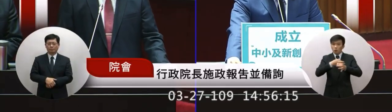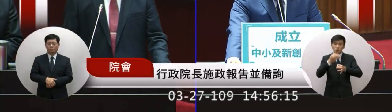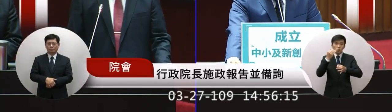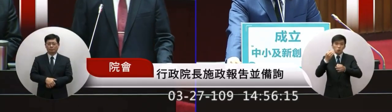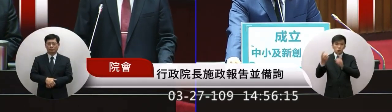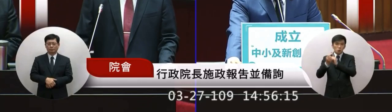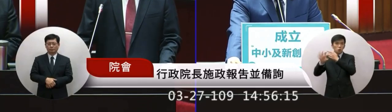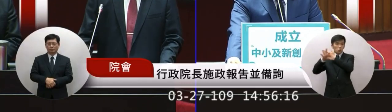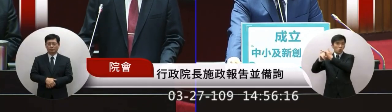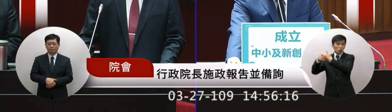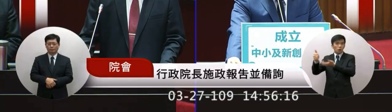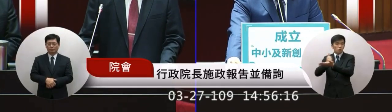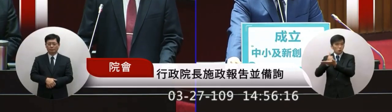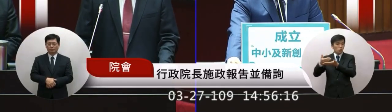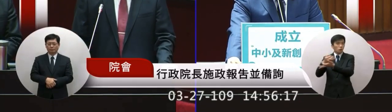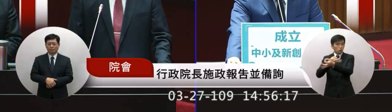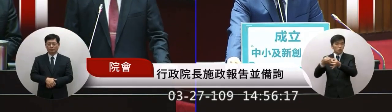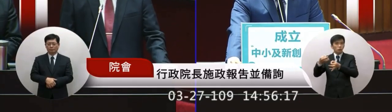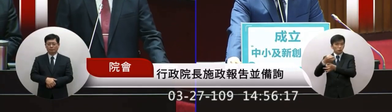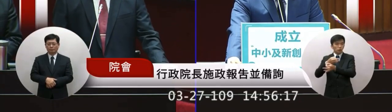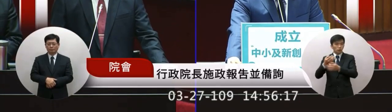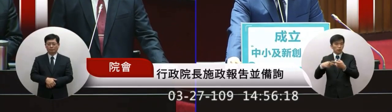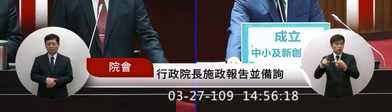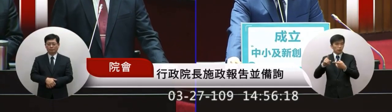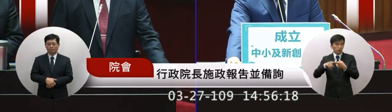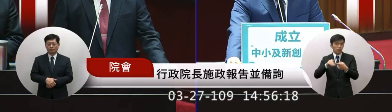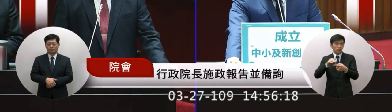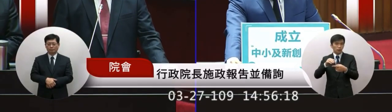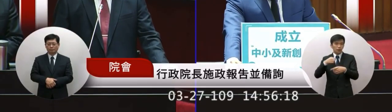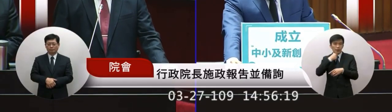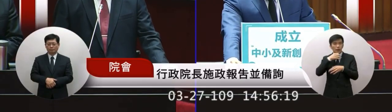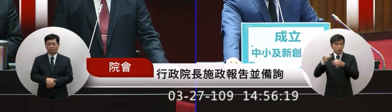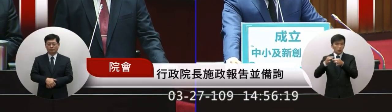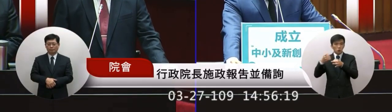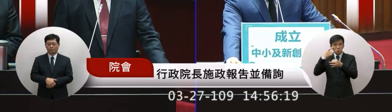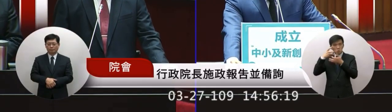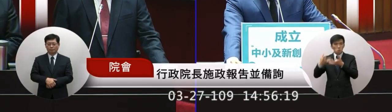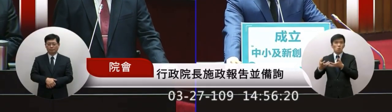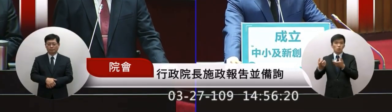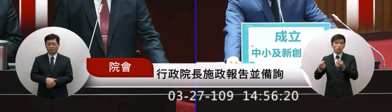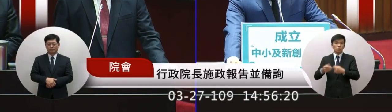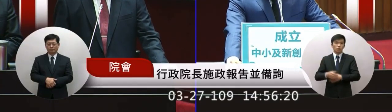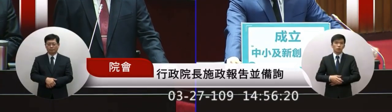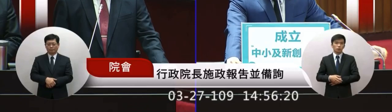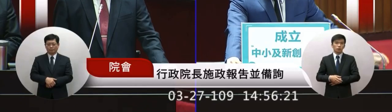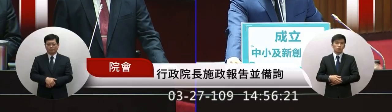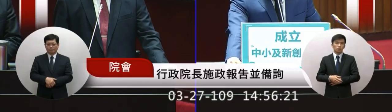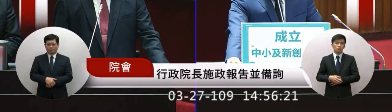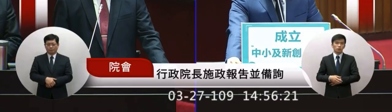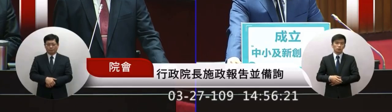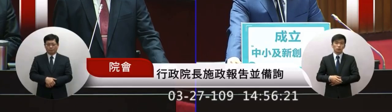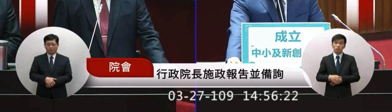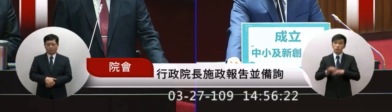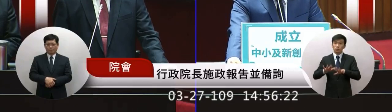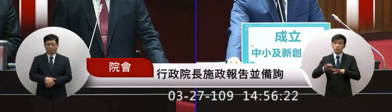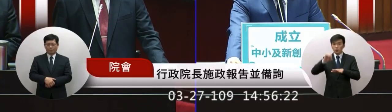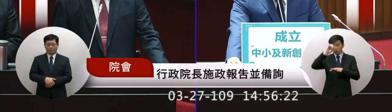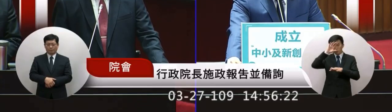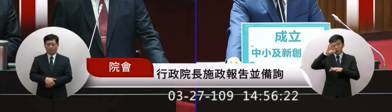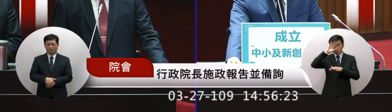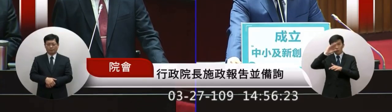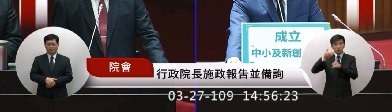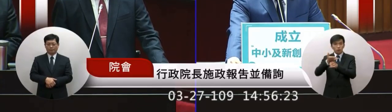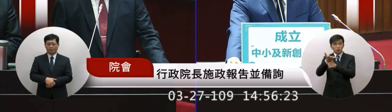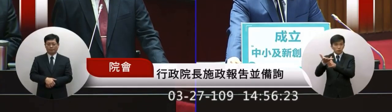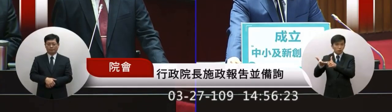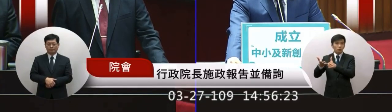贸易跟我们这个供应链的整合，还是这些台商还是非常重要的。啊，针对这次的疫情，我也认为就是说，其